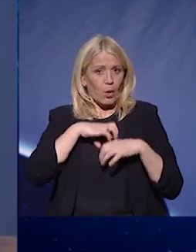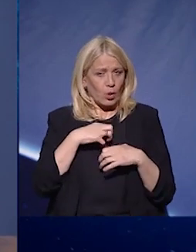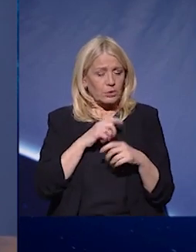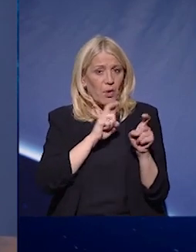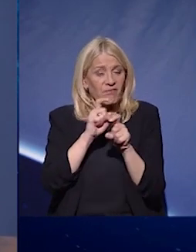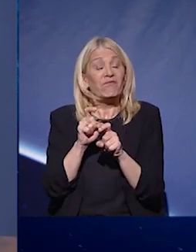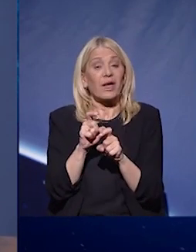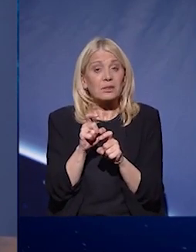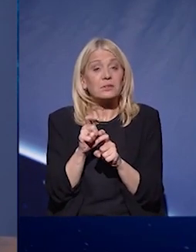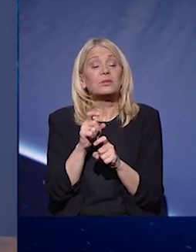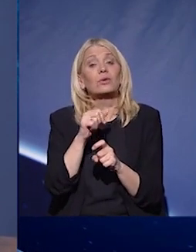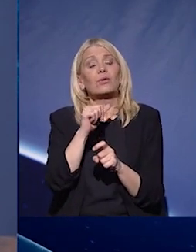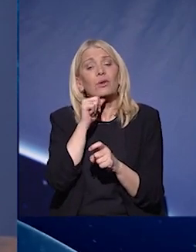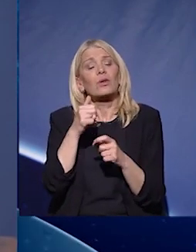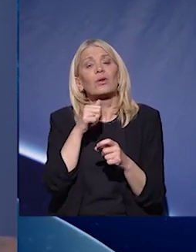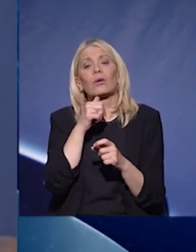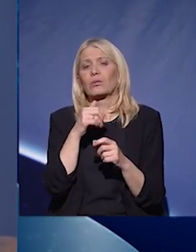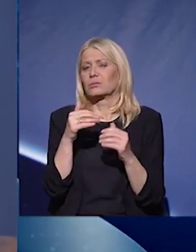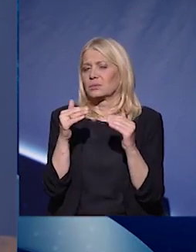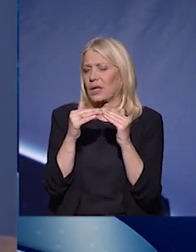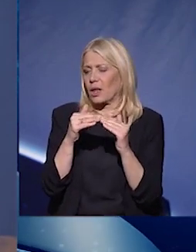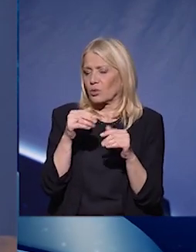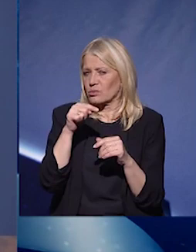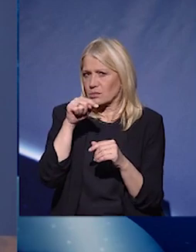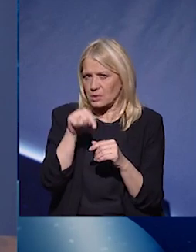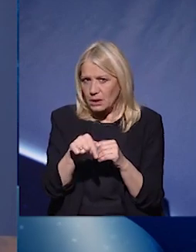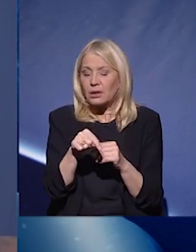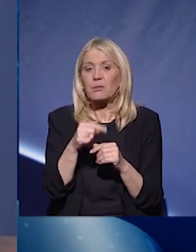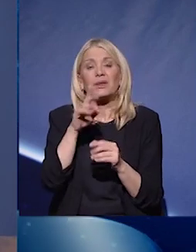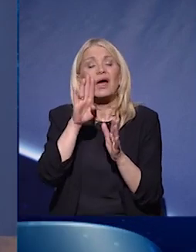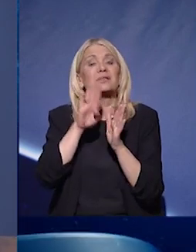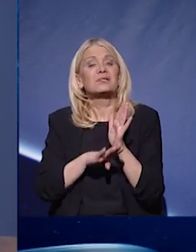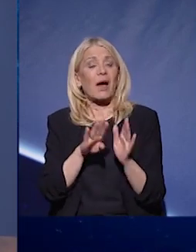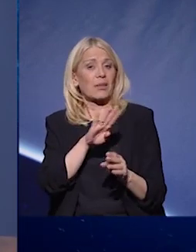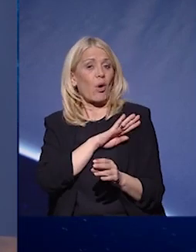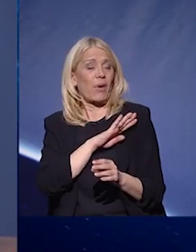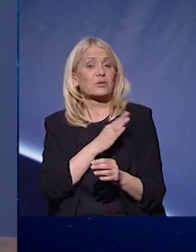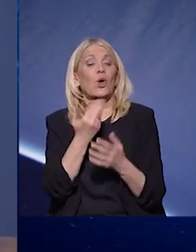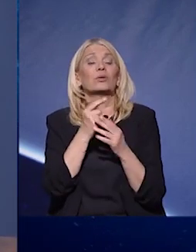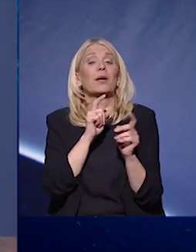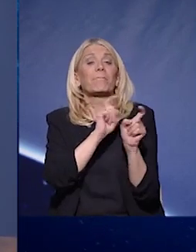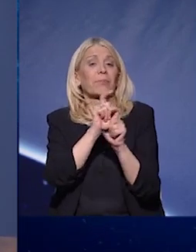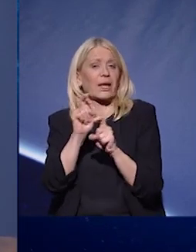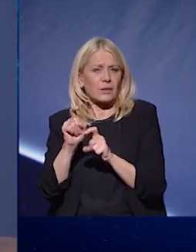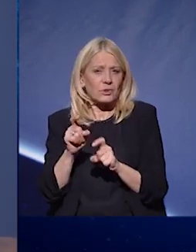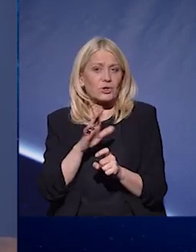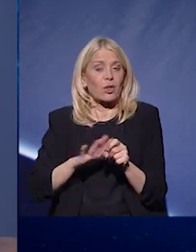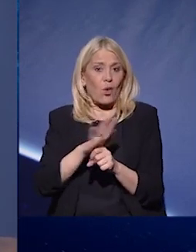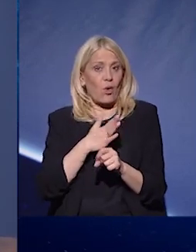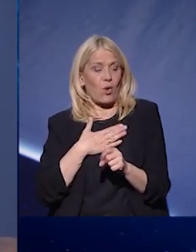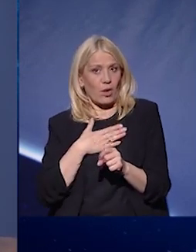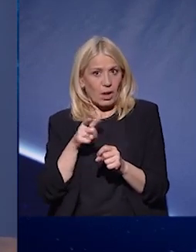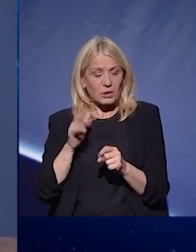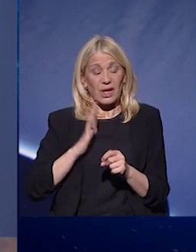nosioci infekcije i u skladu s tim, znači, da smanjimo rizik od prenošenja infekcije u našoj